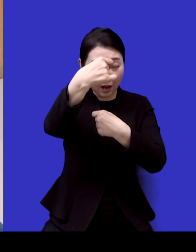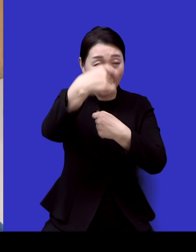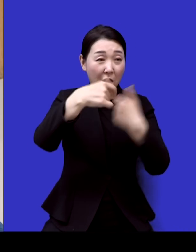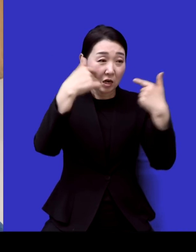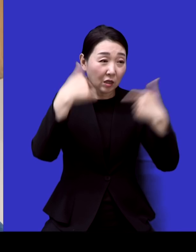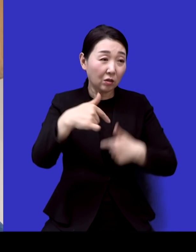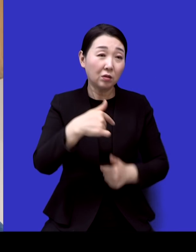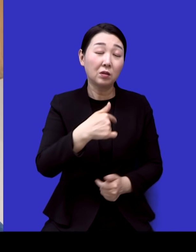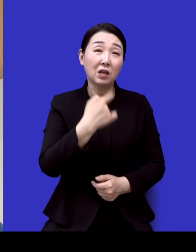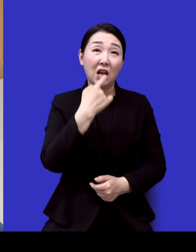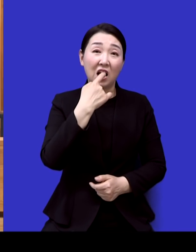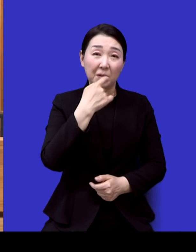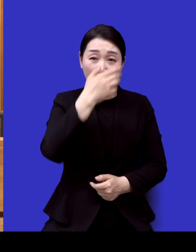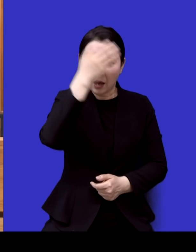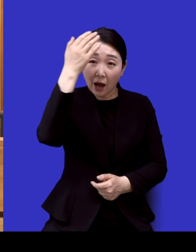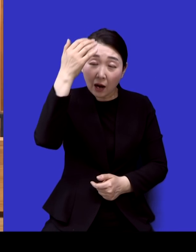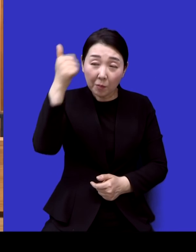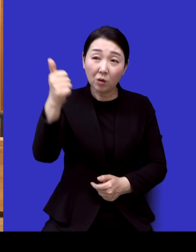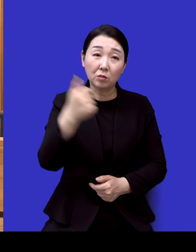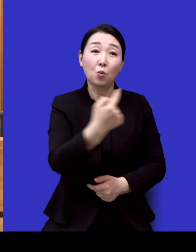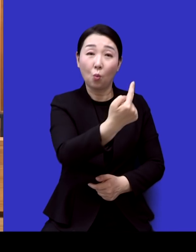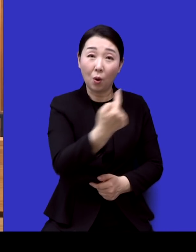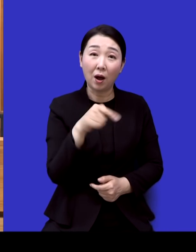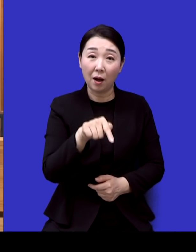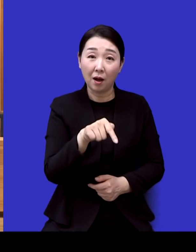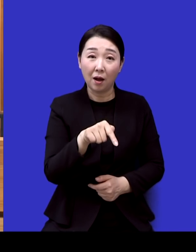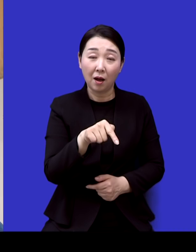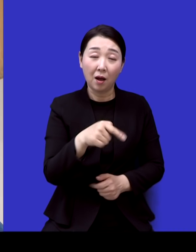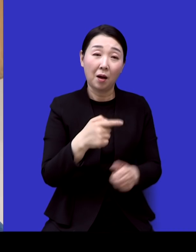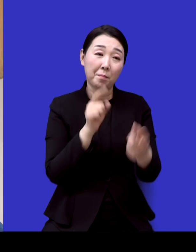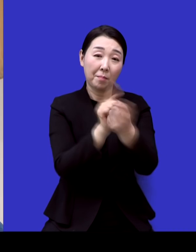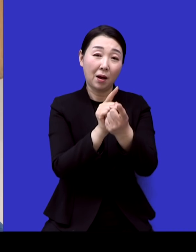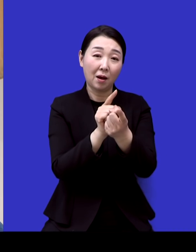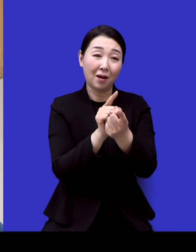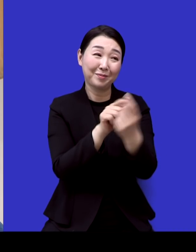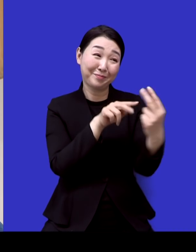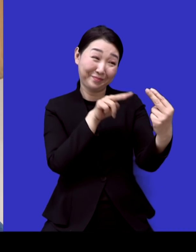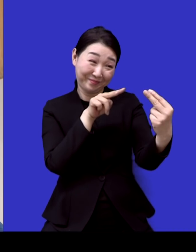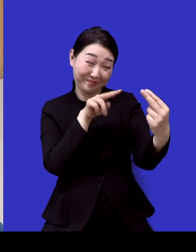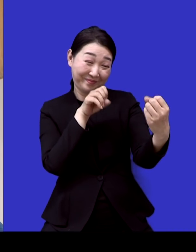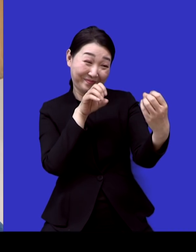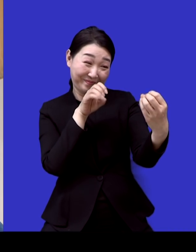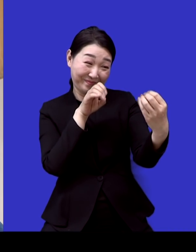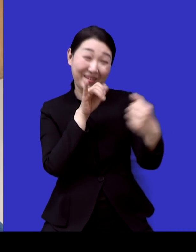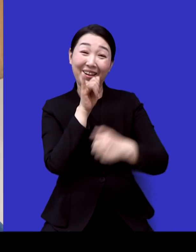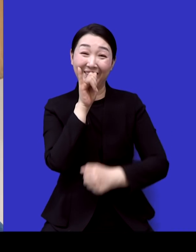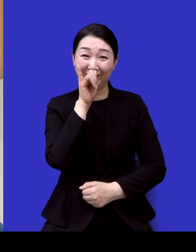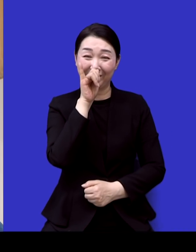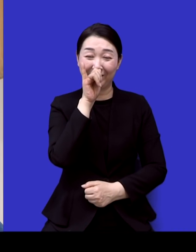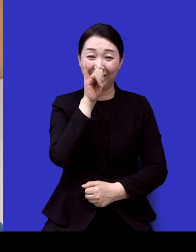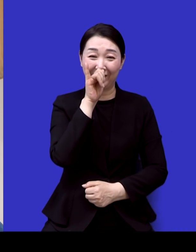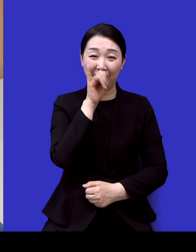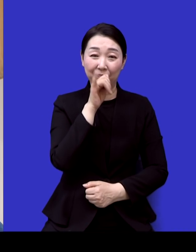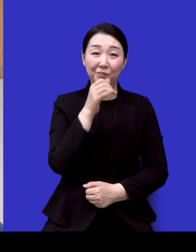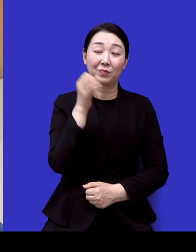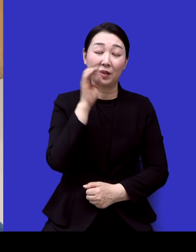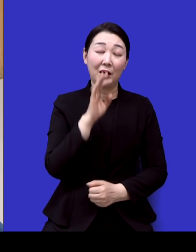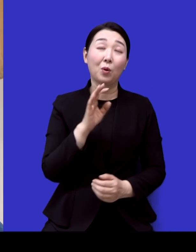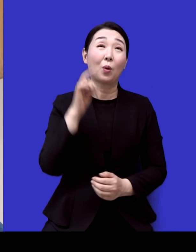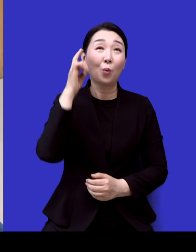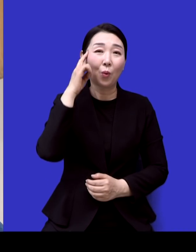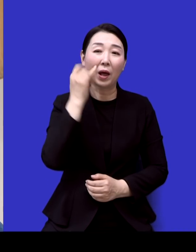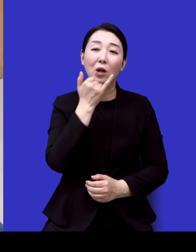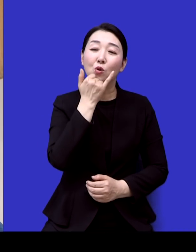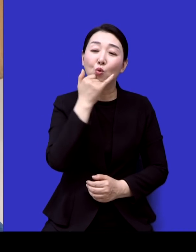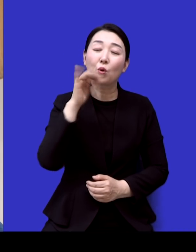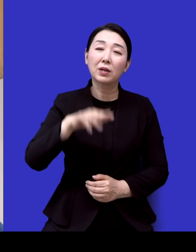항상 어떤 백인 할아버지가 오시는 거예요. 네. 그래서 자연스럽게 이렇게 눈이 마주치고 얘기도 나누고 예. 했는데 은퇴하신 독일에서